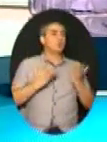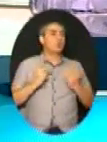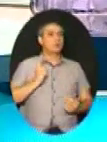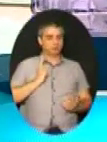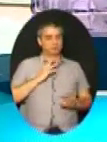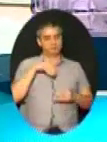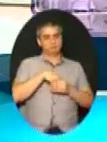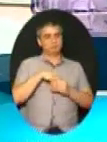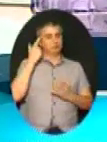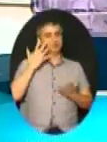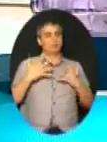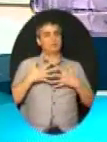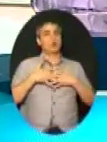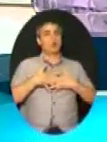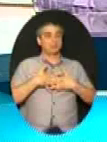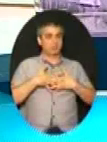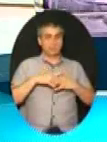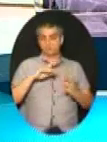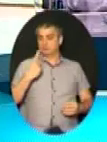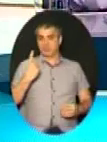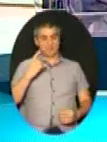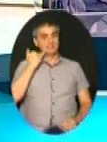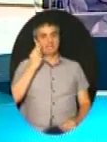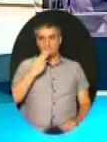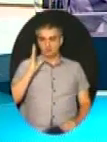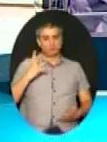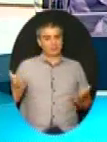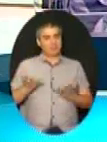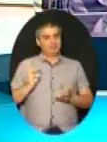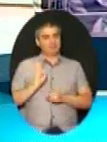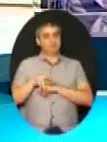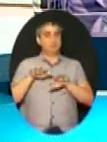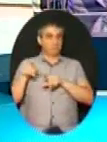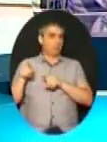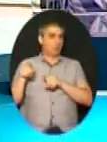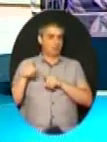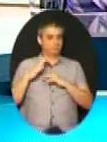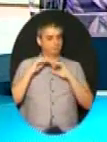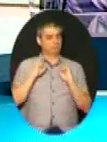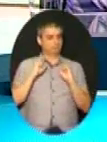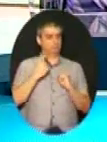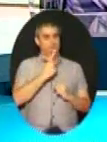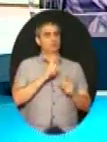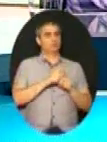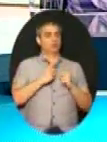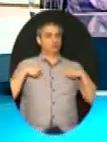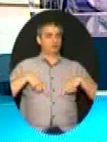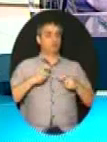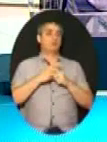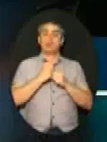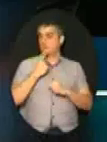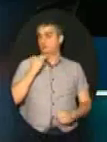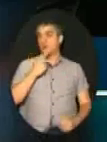האישיים נכנסים גם לשיקולים הקואליציוניים. מצד אחד לבוז'י יש תמריץ להיכנס לממשלה ולמצב את עצמו כיום מפלגת